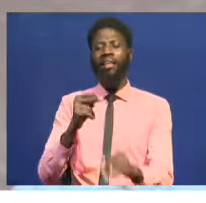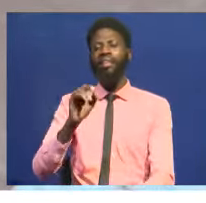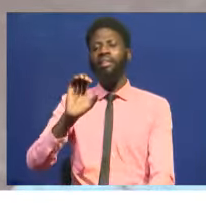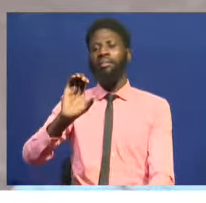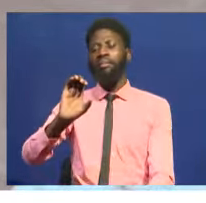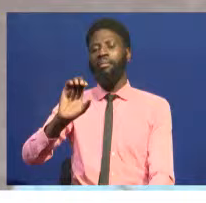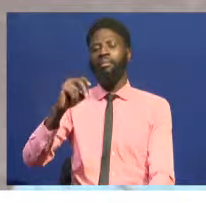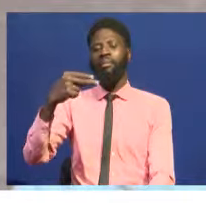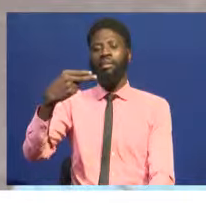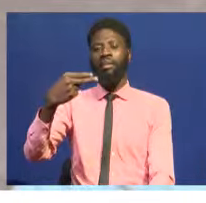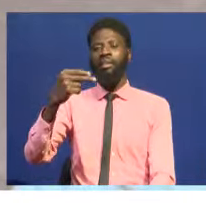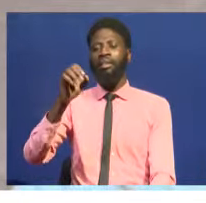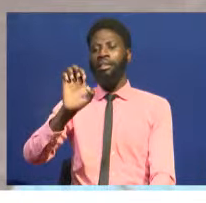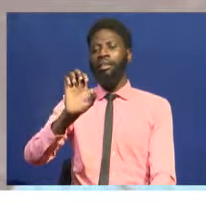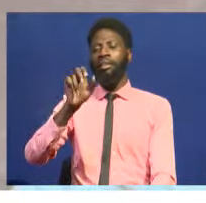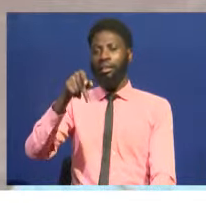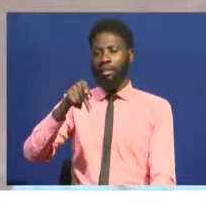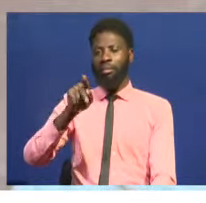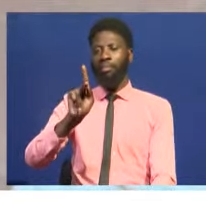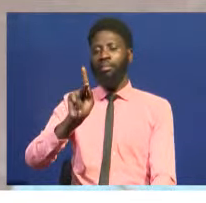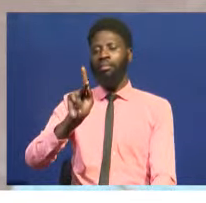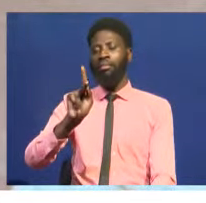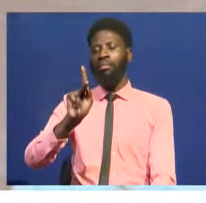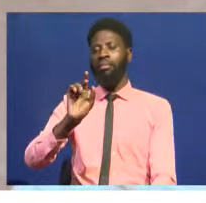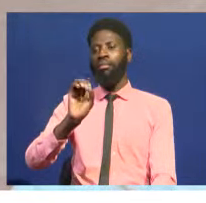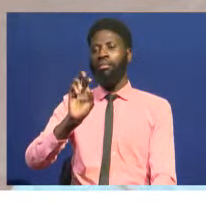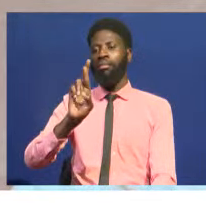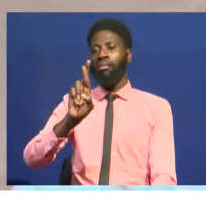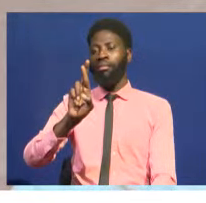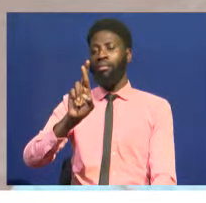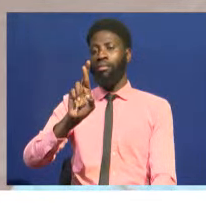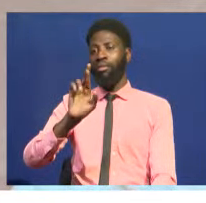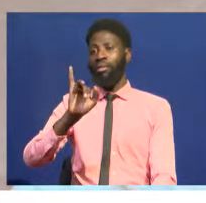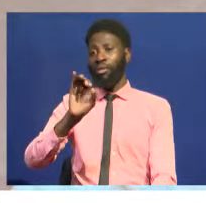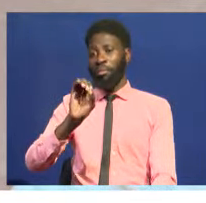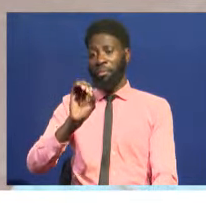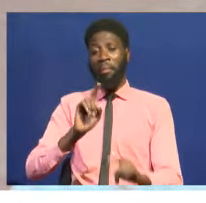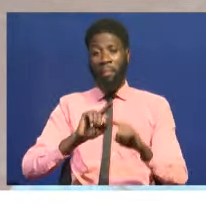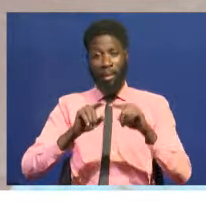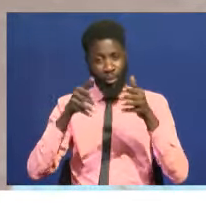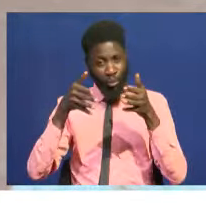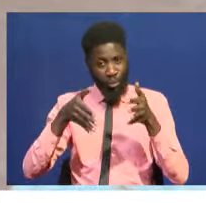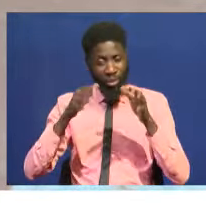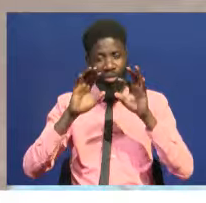lakini leo rekodi ya dunia iko na jina yake.